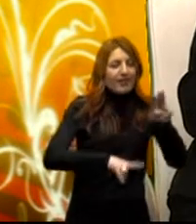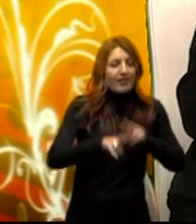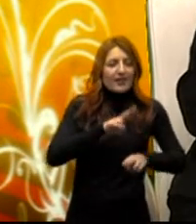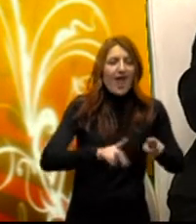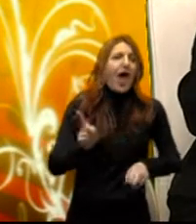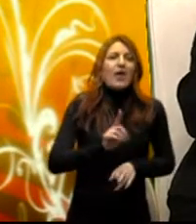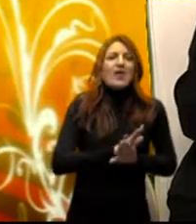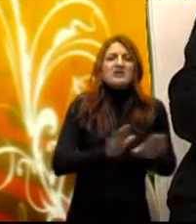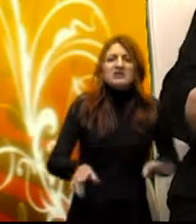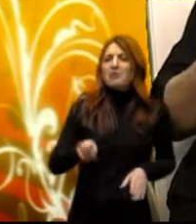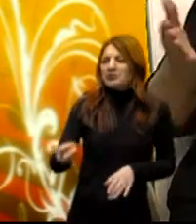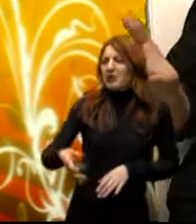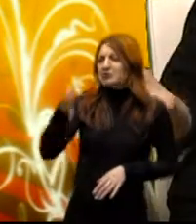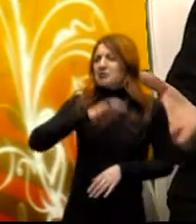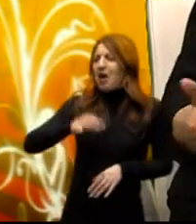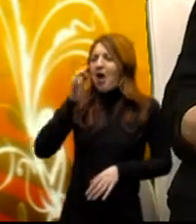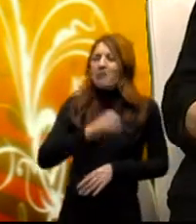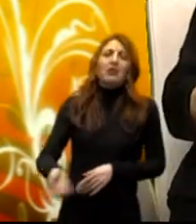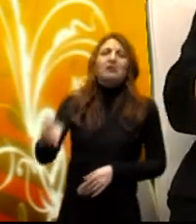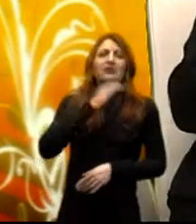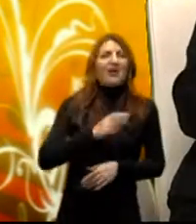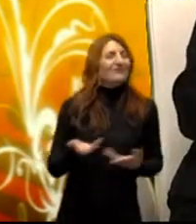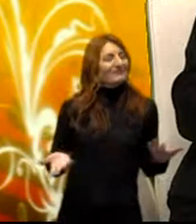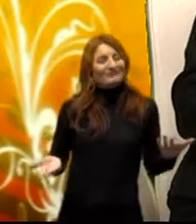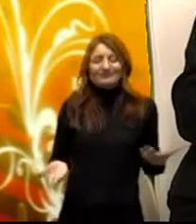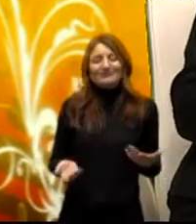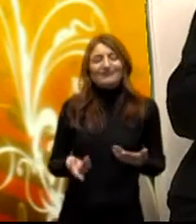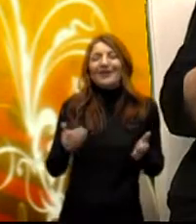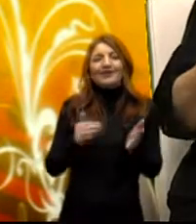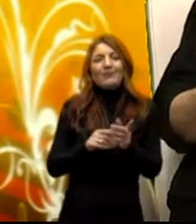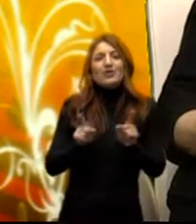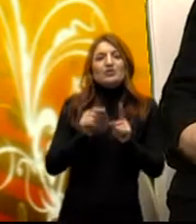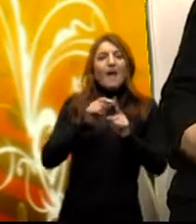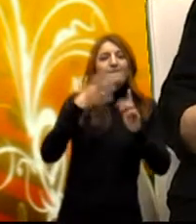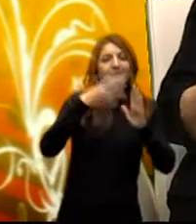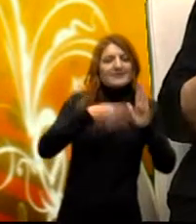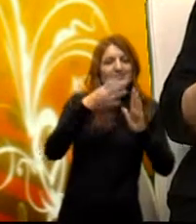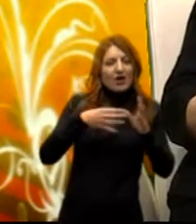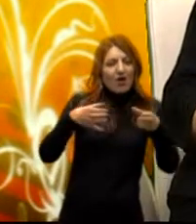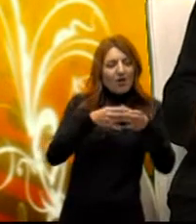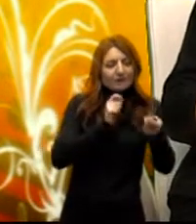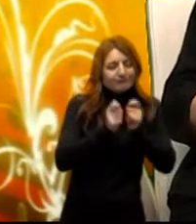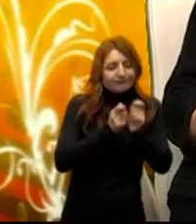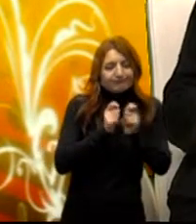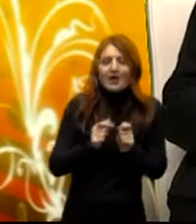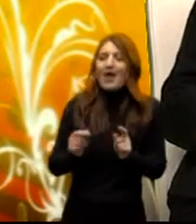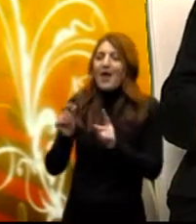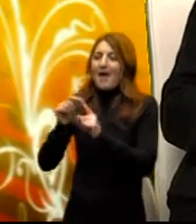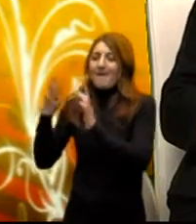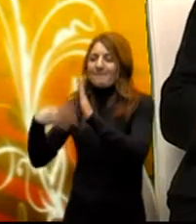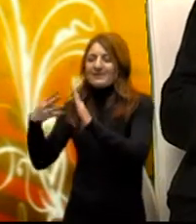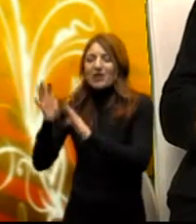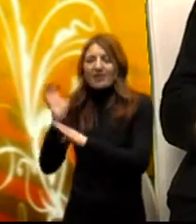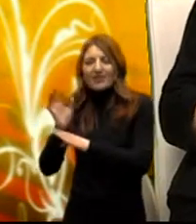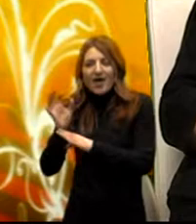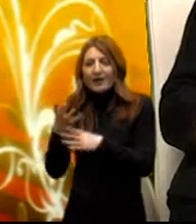pacijenta uputiti, uzmi si tabletu ili slično. Znači da treba uključiti i psihologa i fizioterapeuta, da